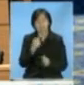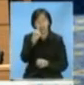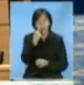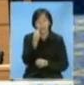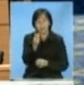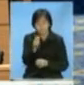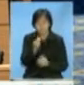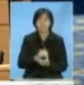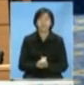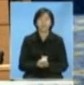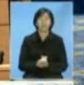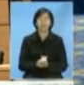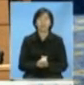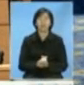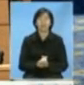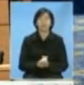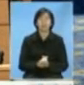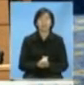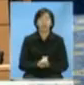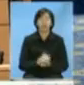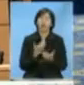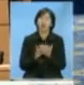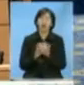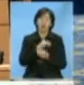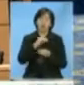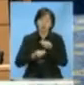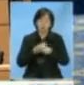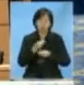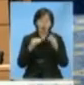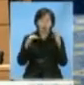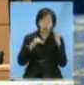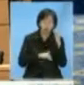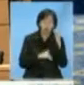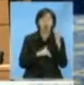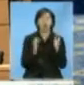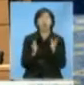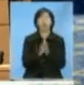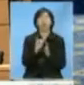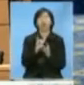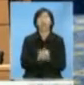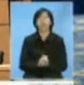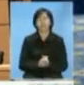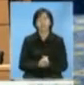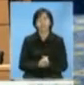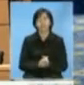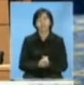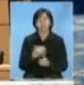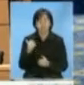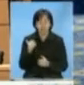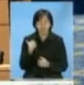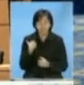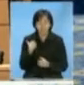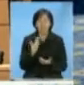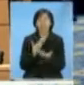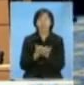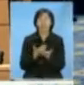งนะครับที่ราคาผลผลิตตกต่ำนี่คือยังไม่รวมนะครับและยังไม่รวมหนี้นะครับที่จะไปแทร